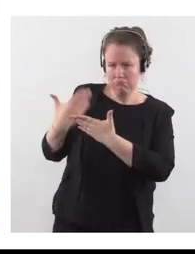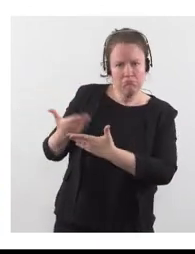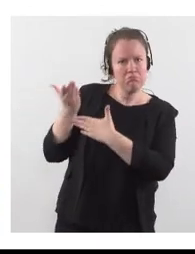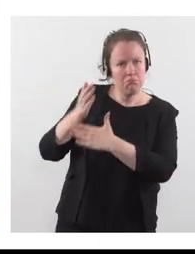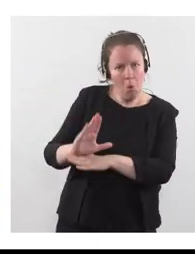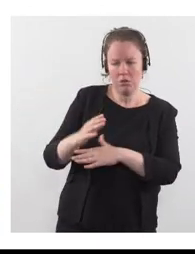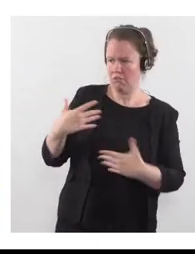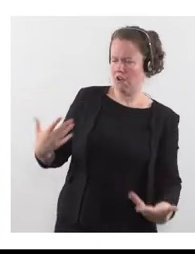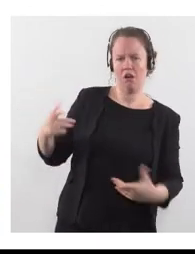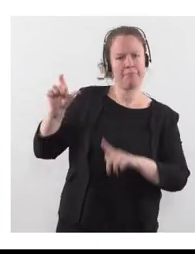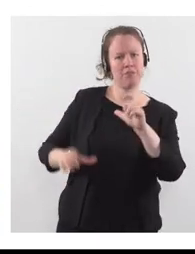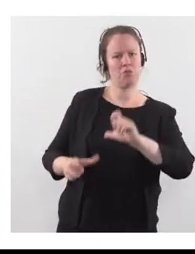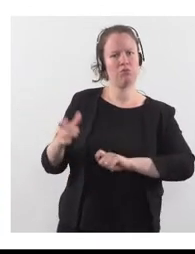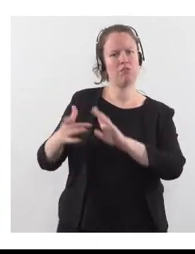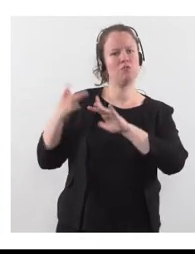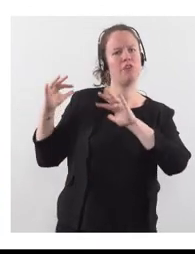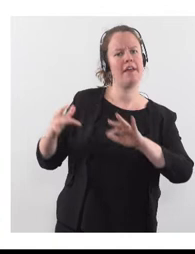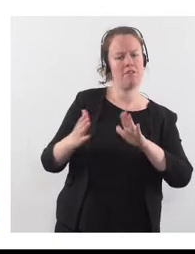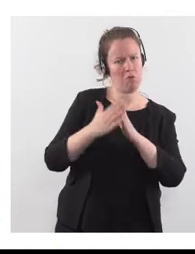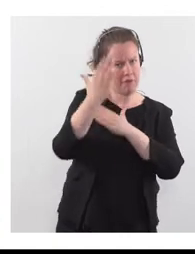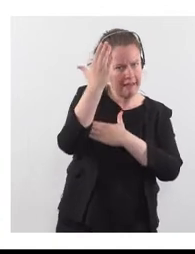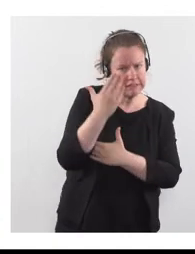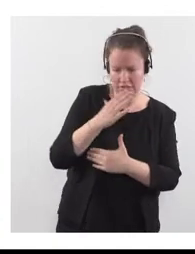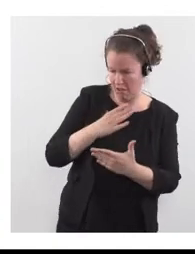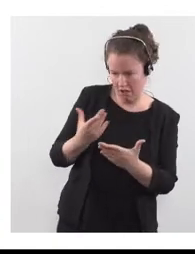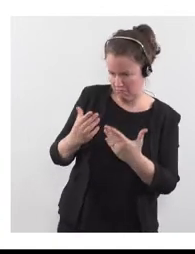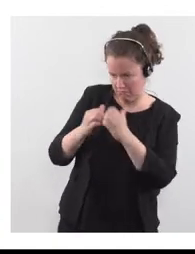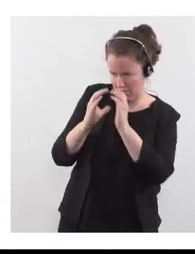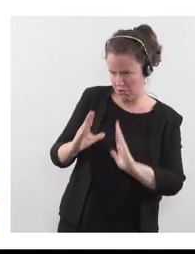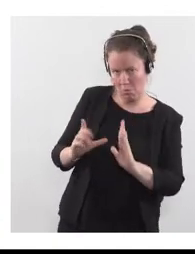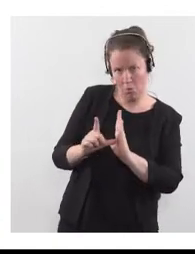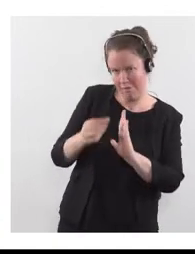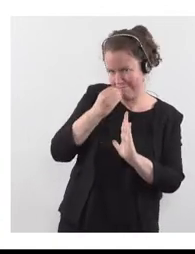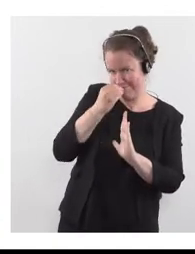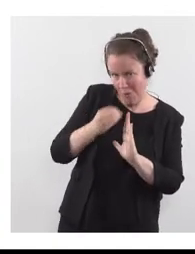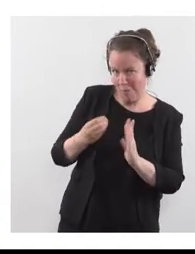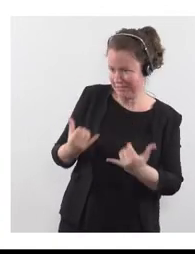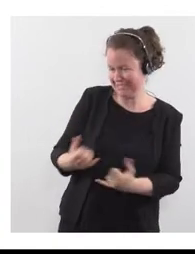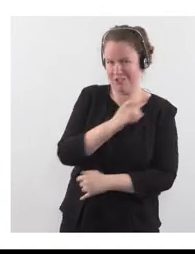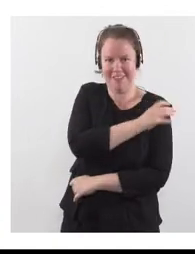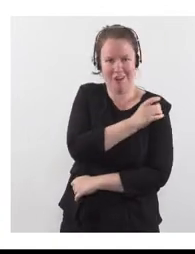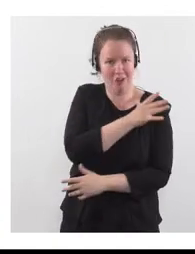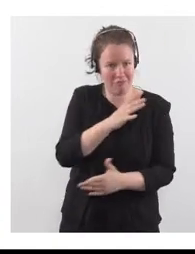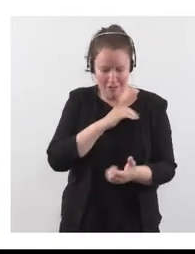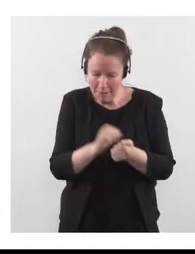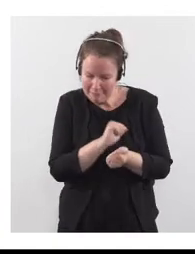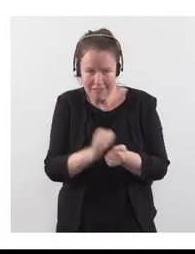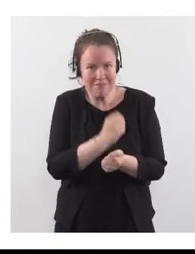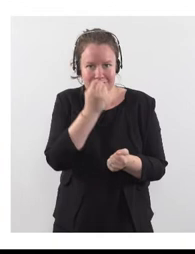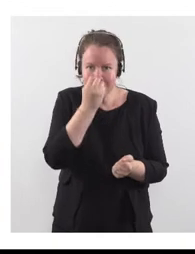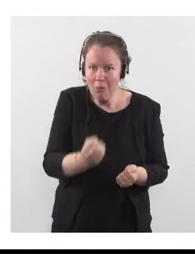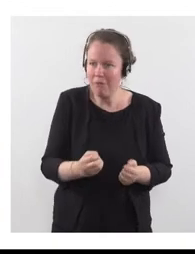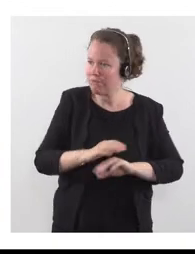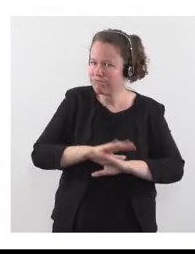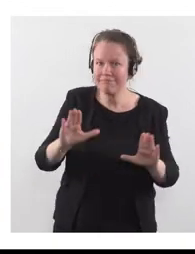d'asile ont des lieux de résidence légaux en Irlande, qu'ils ont des papiers qui sont acceptables